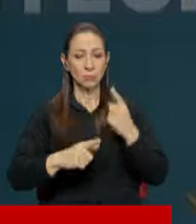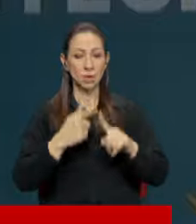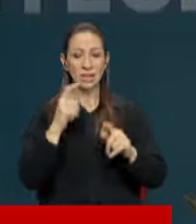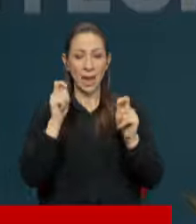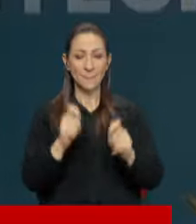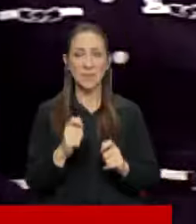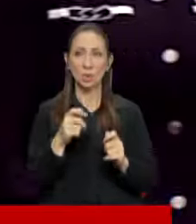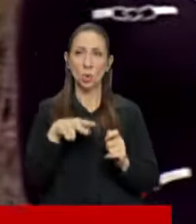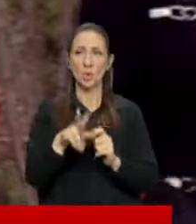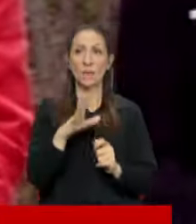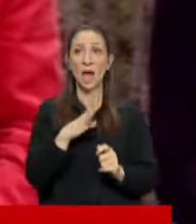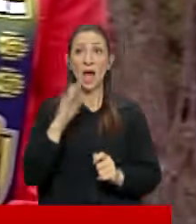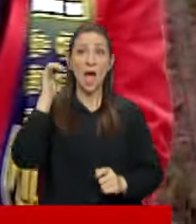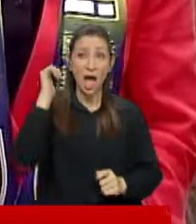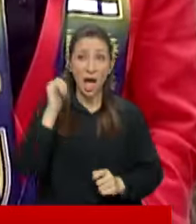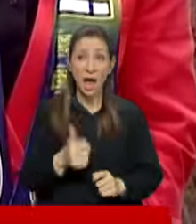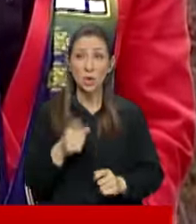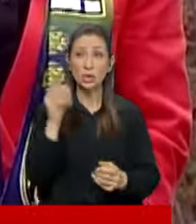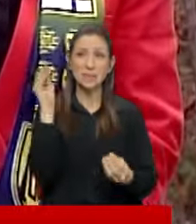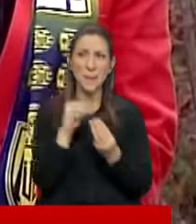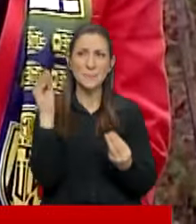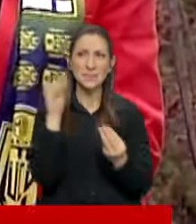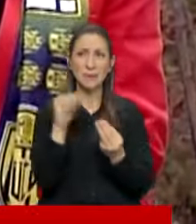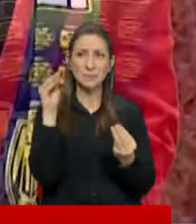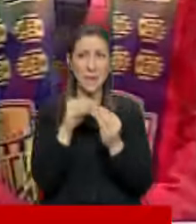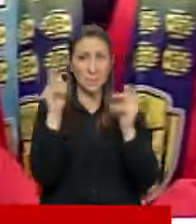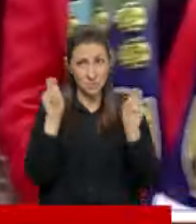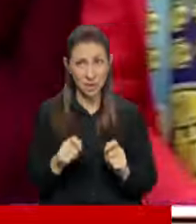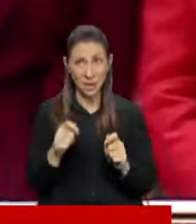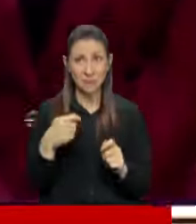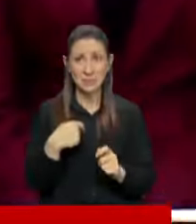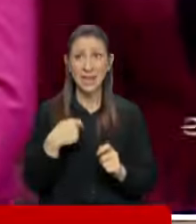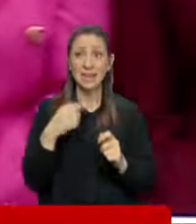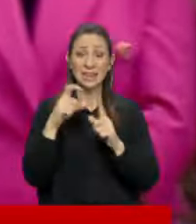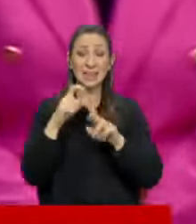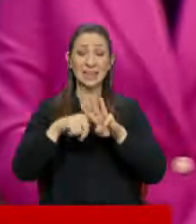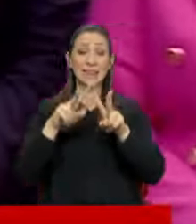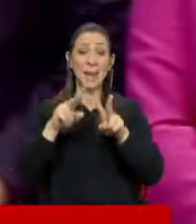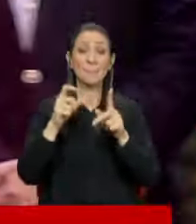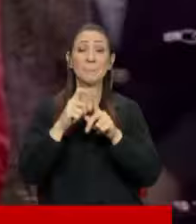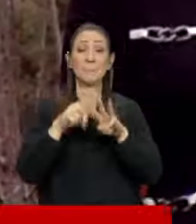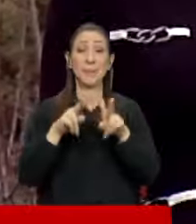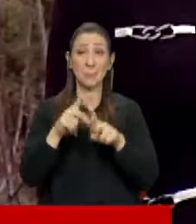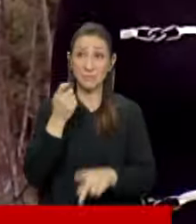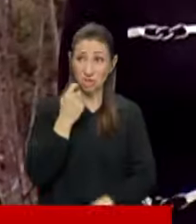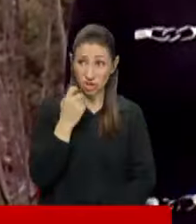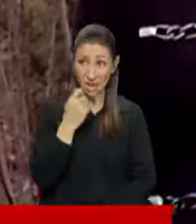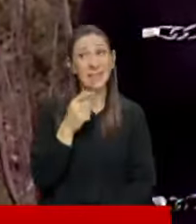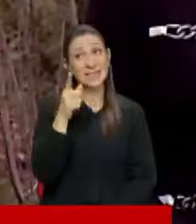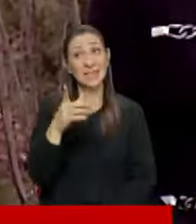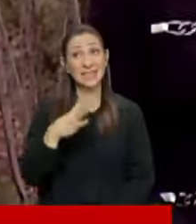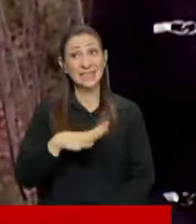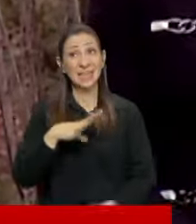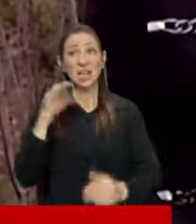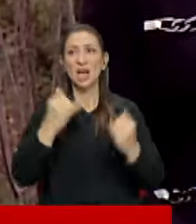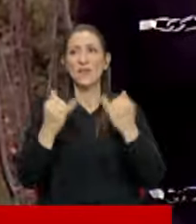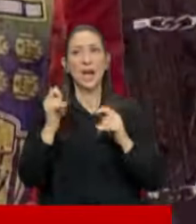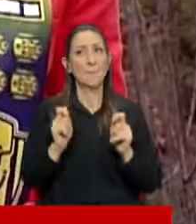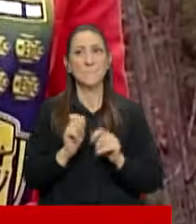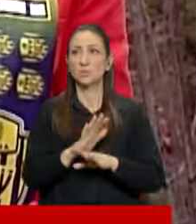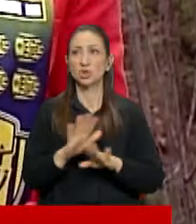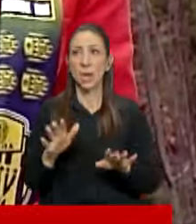yapma usulü vardı. Her gün o zam yapacak, bize dem diyecek. Senin istediğin kavgayı